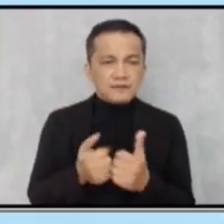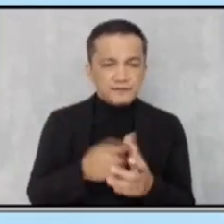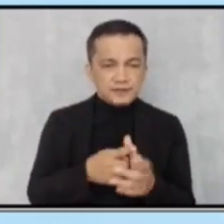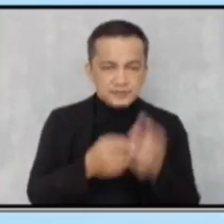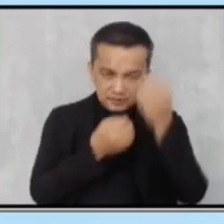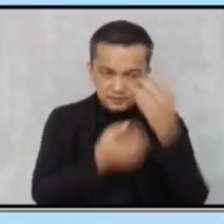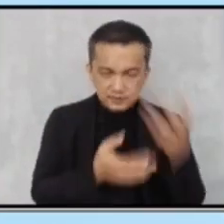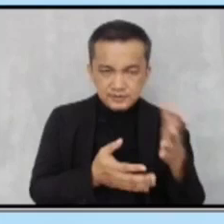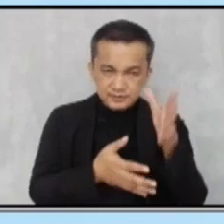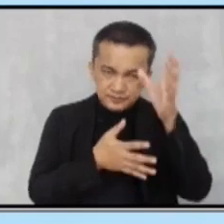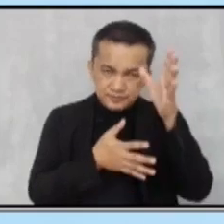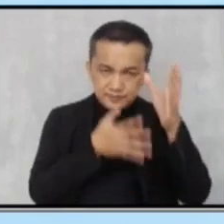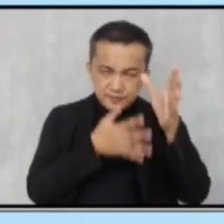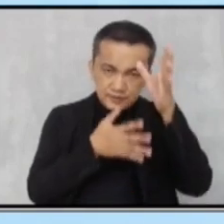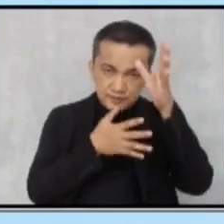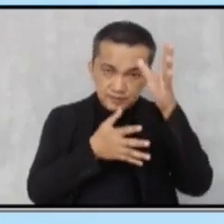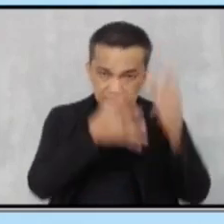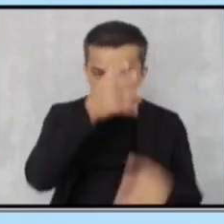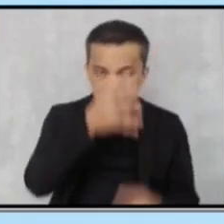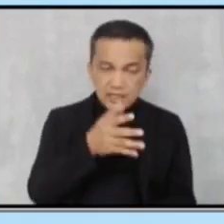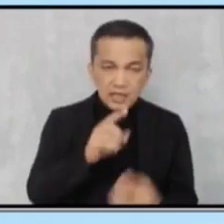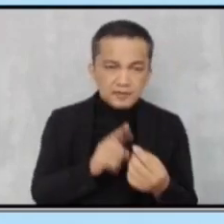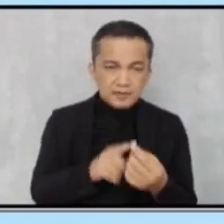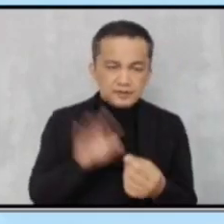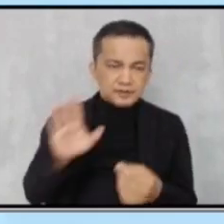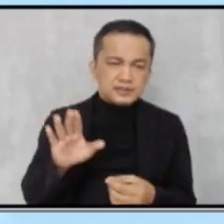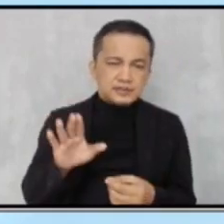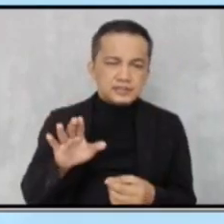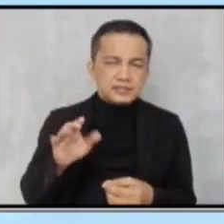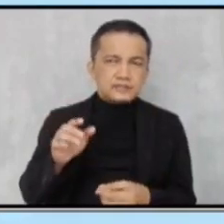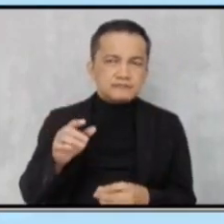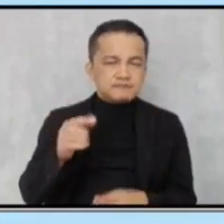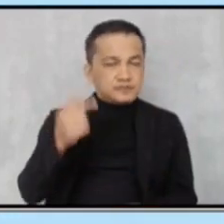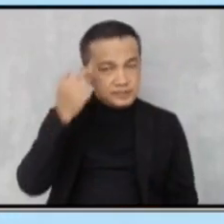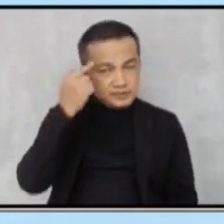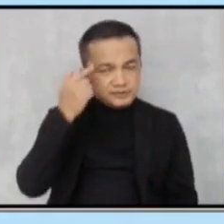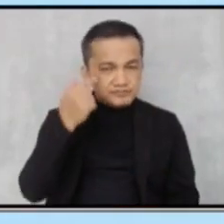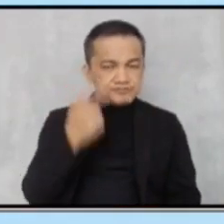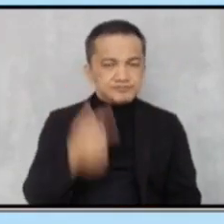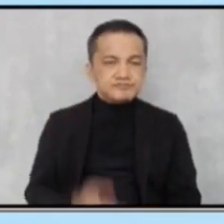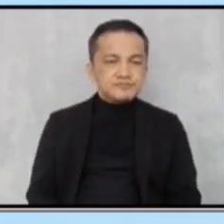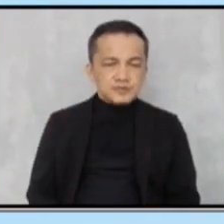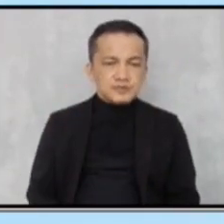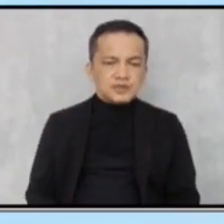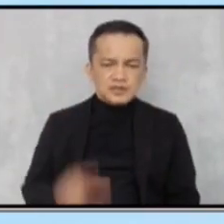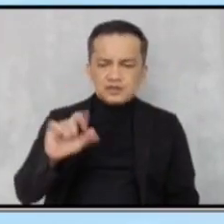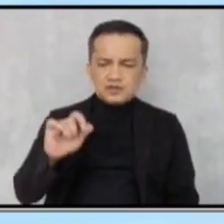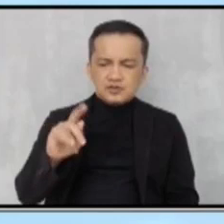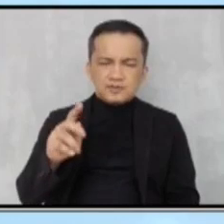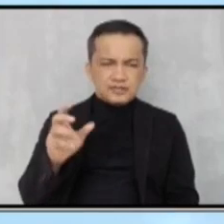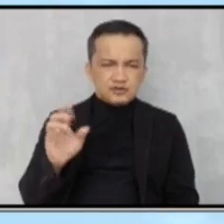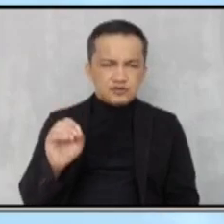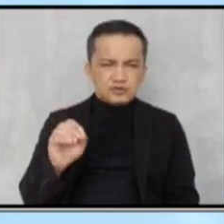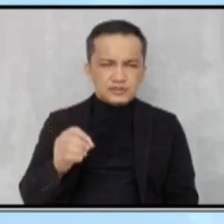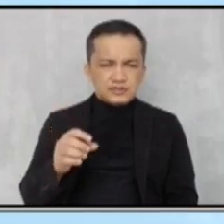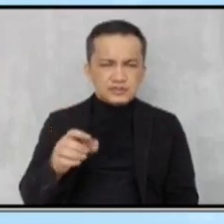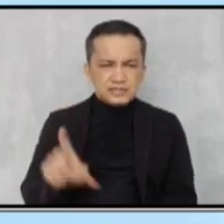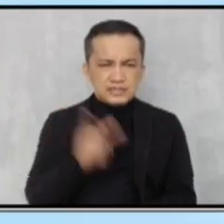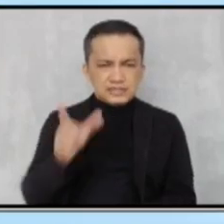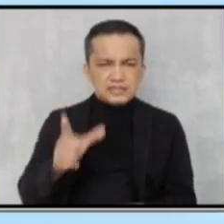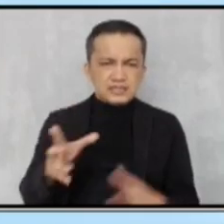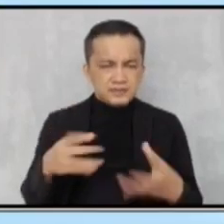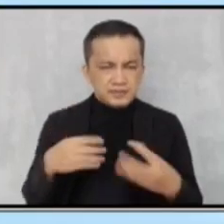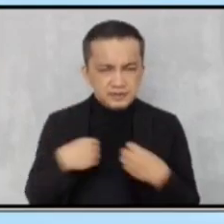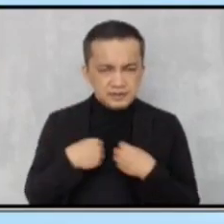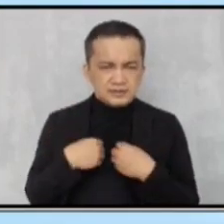magulang tungkol sa kanyang sexuality. Ayon kay Lovato, talagang natagalan ang kanyang pag-angin dahil 25 years old